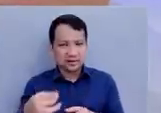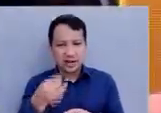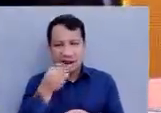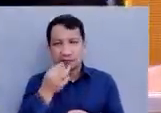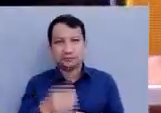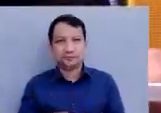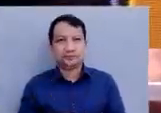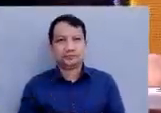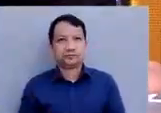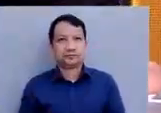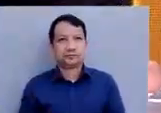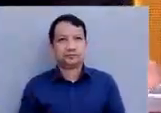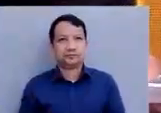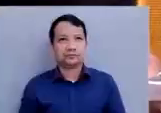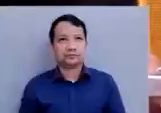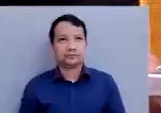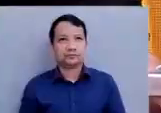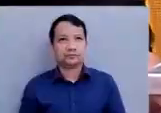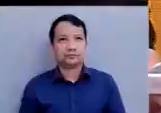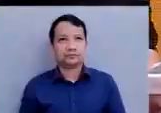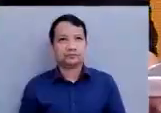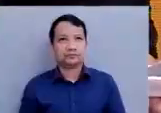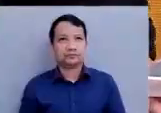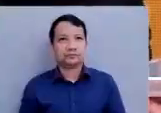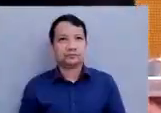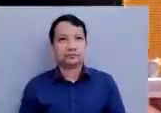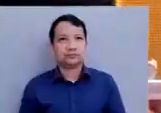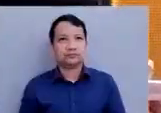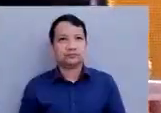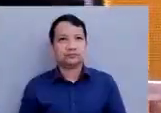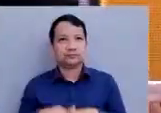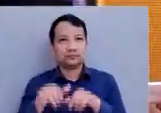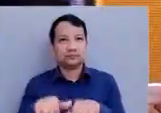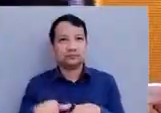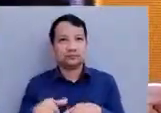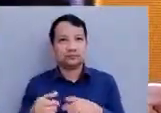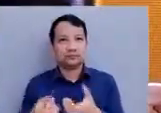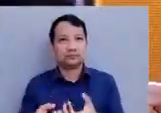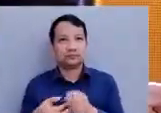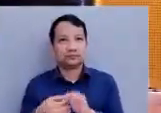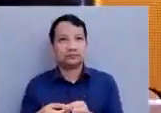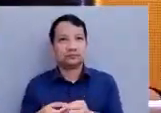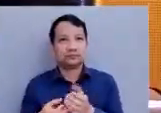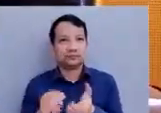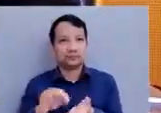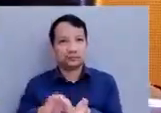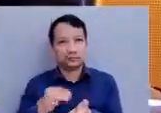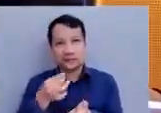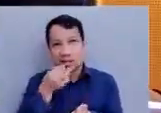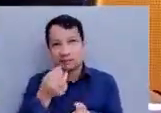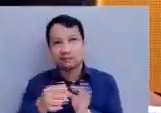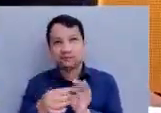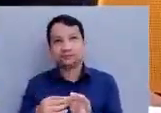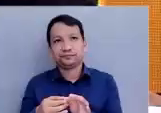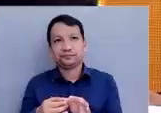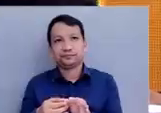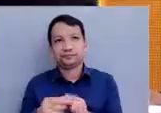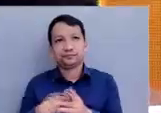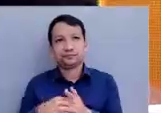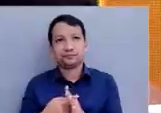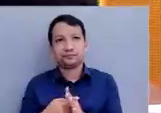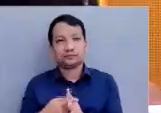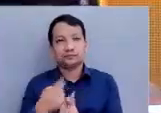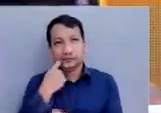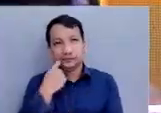niyo diyan Yun po kasi talagang inaano po namin mine-maintain po namin yung ano niya yung lutong niya po talaga pero Kailan niyo po ito niluto usually